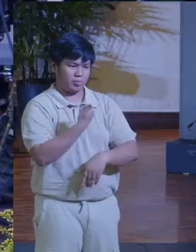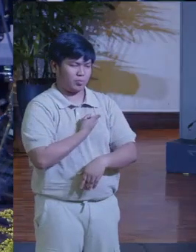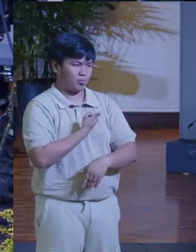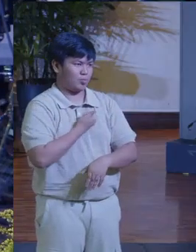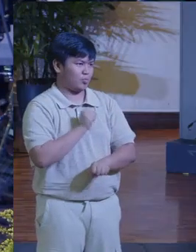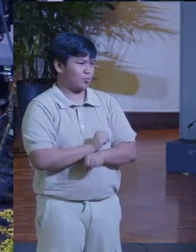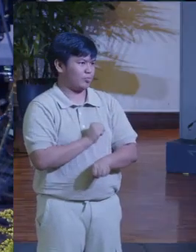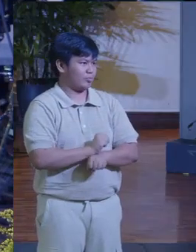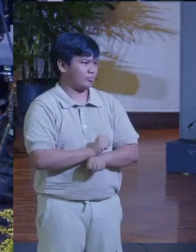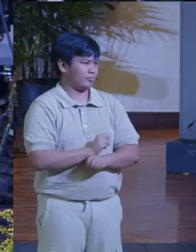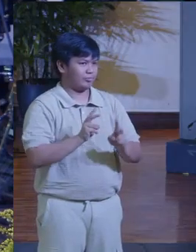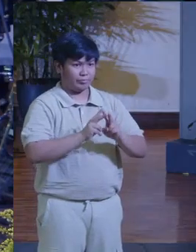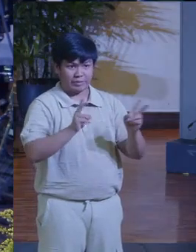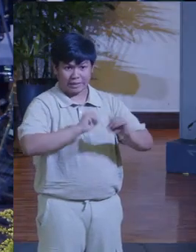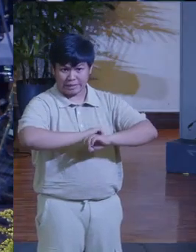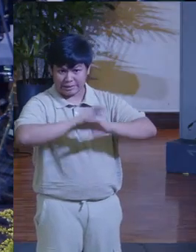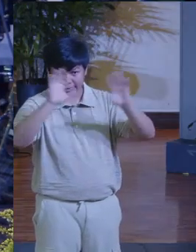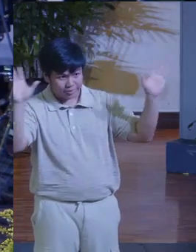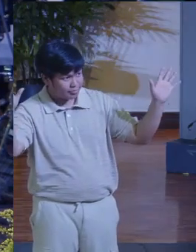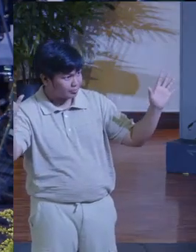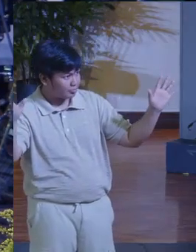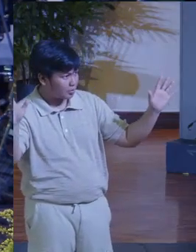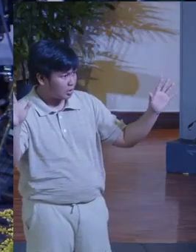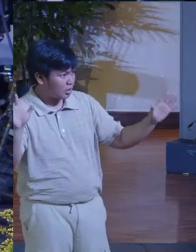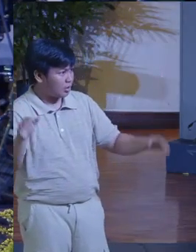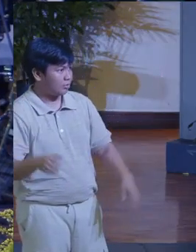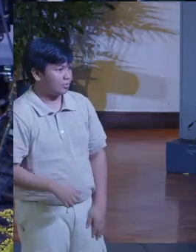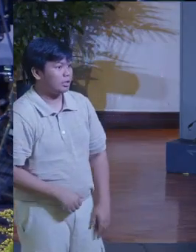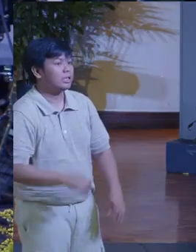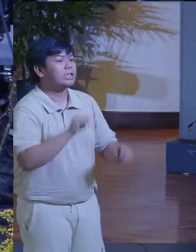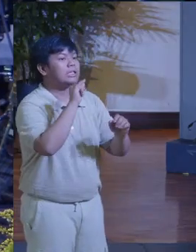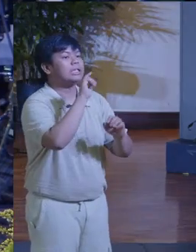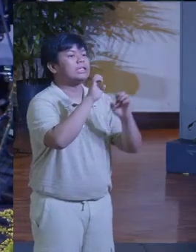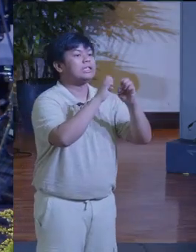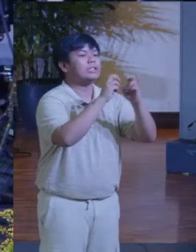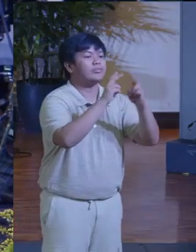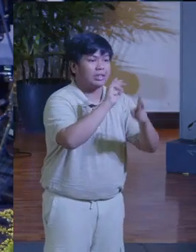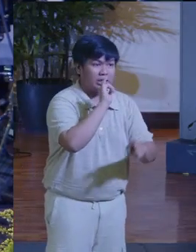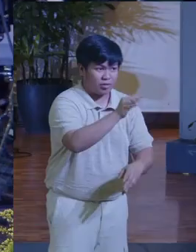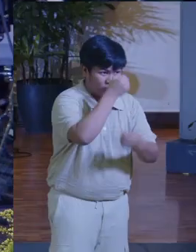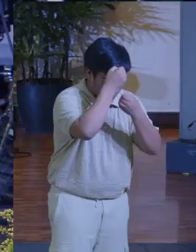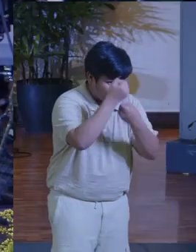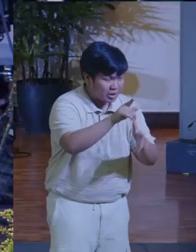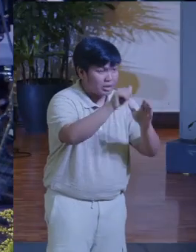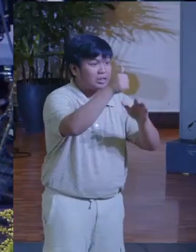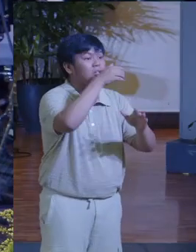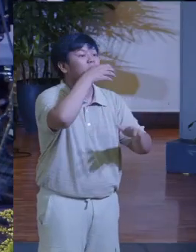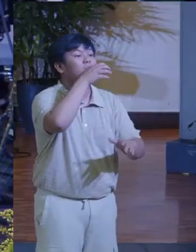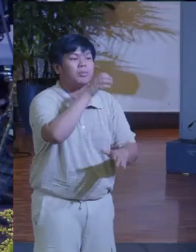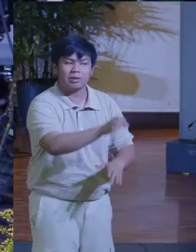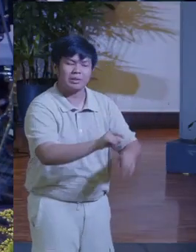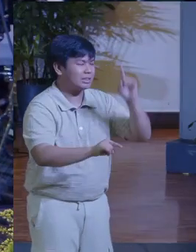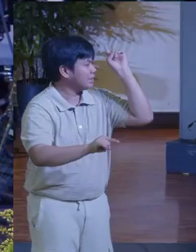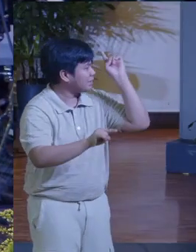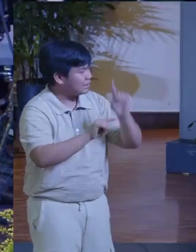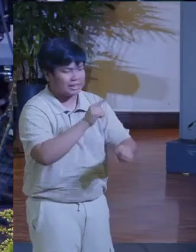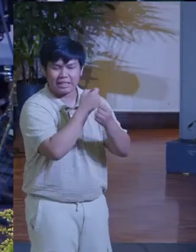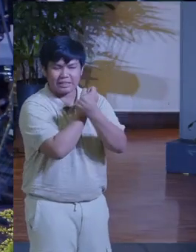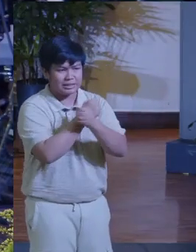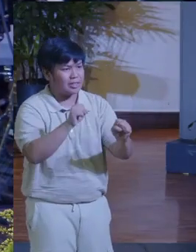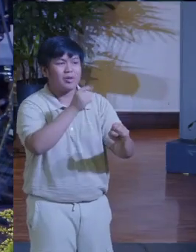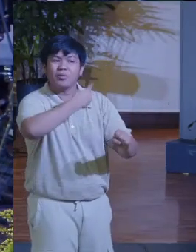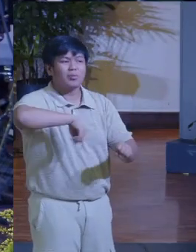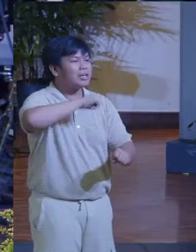Malinaw po yun. Hindi sa pagtupad ng batas, sapagkat hindi po natin kayang tuparin ang